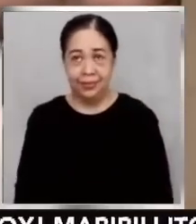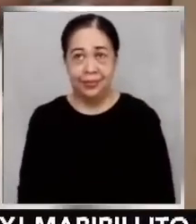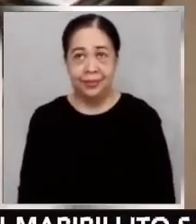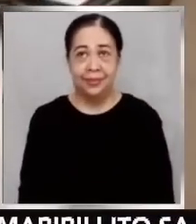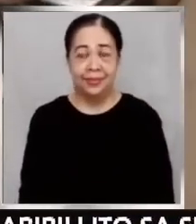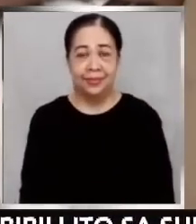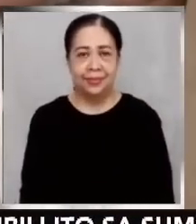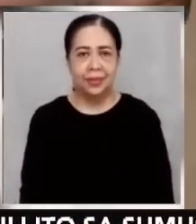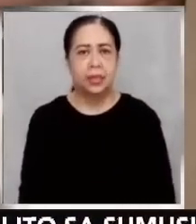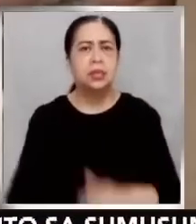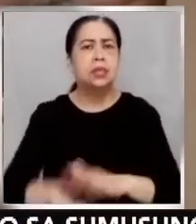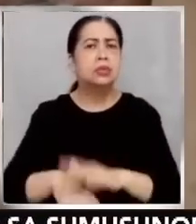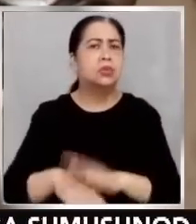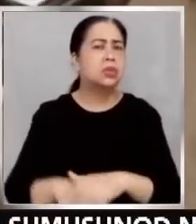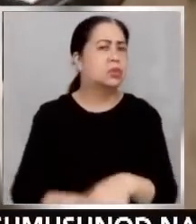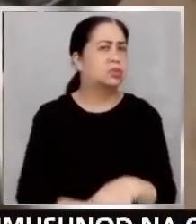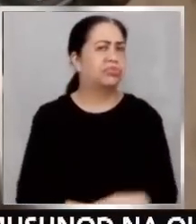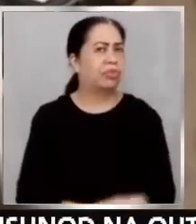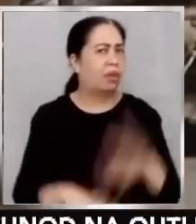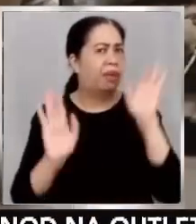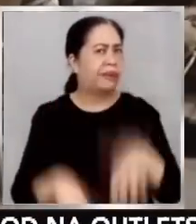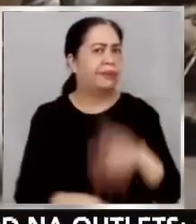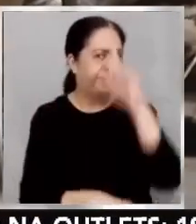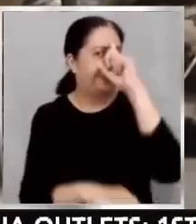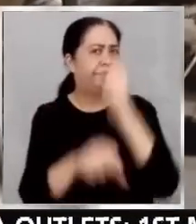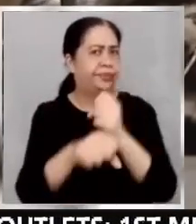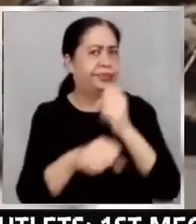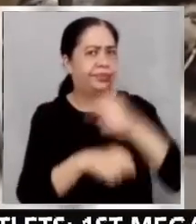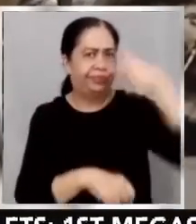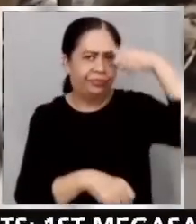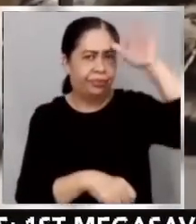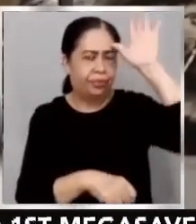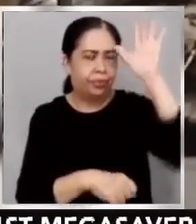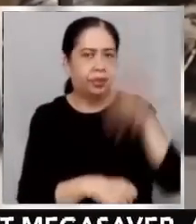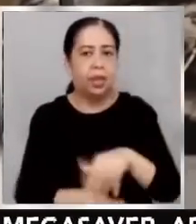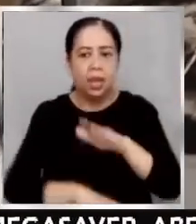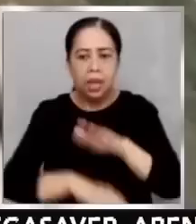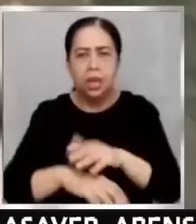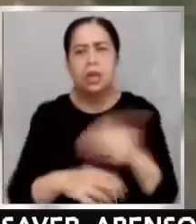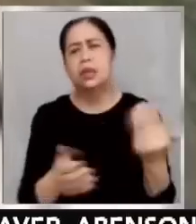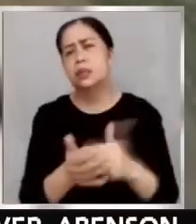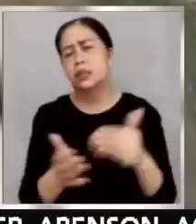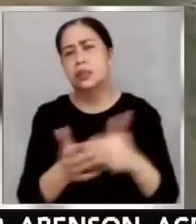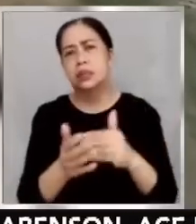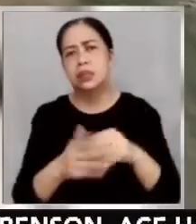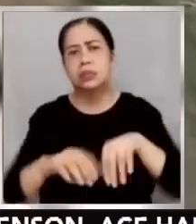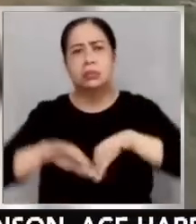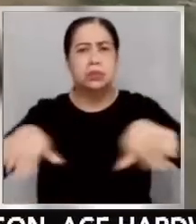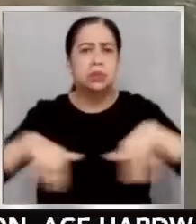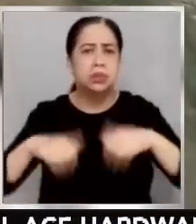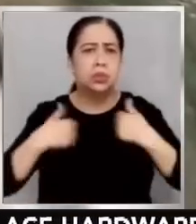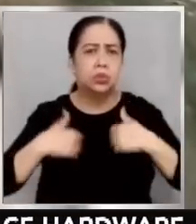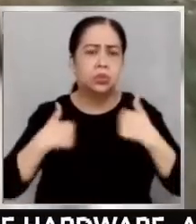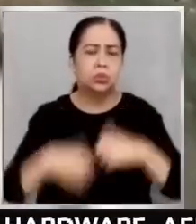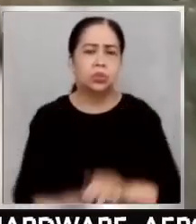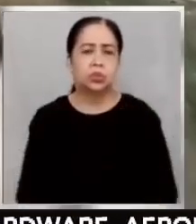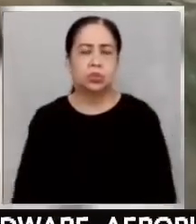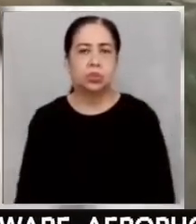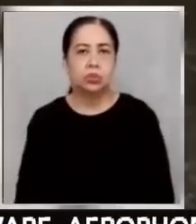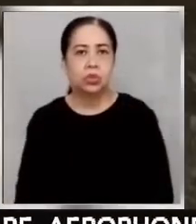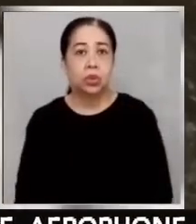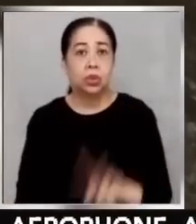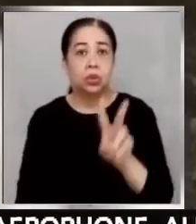Sinasaway namin, kaso wala, matitigas talagang ulo nila. Pabalik-balik na naman, maliligo. Ang dalawang ito